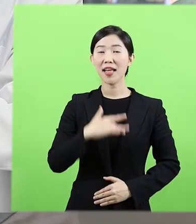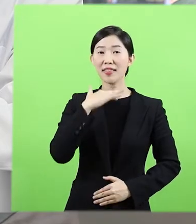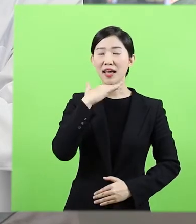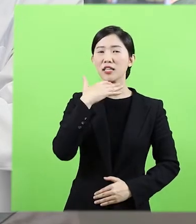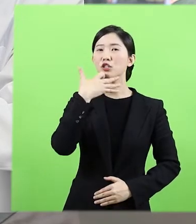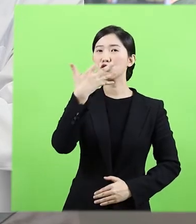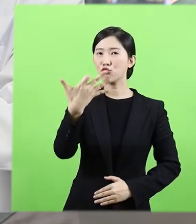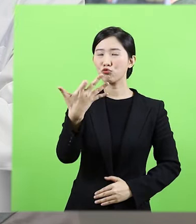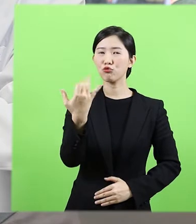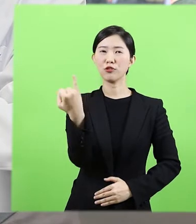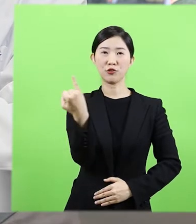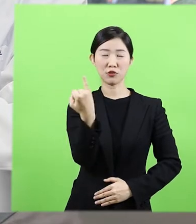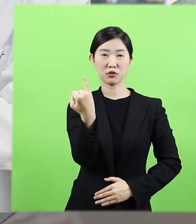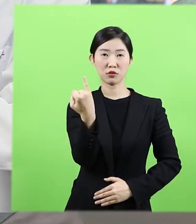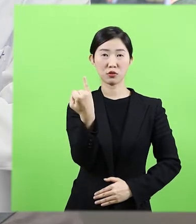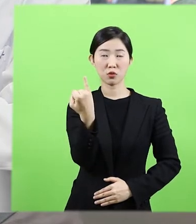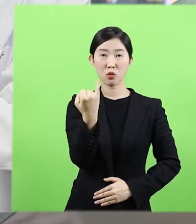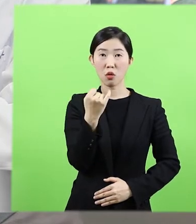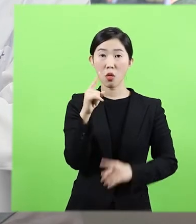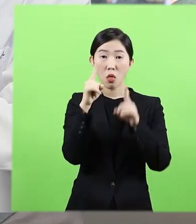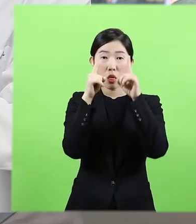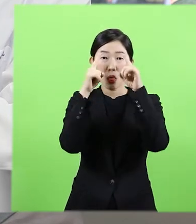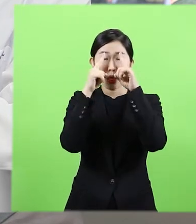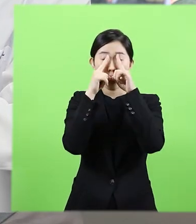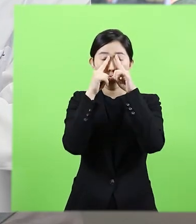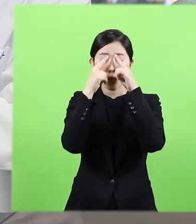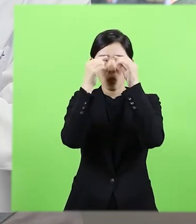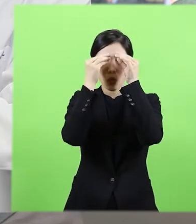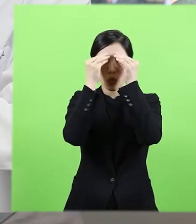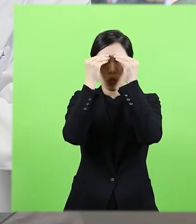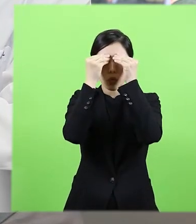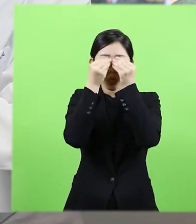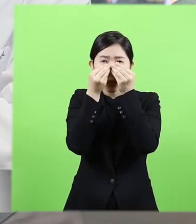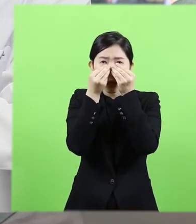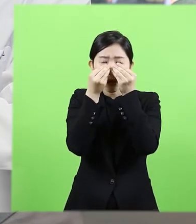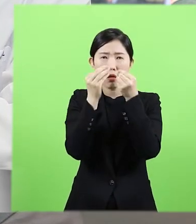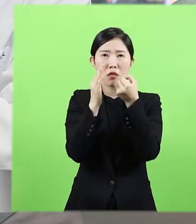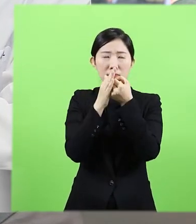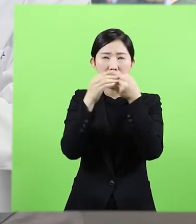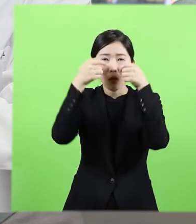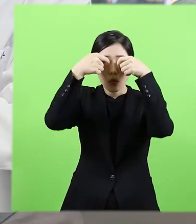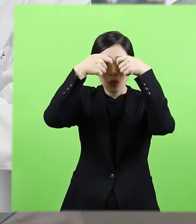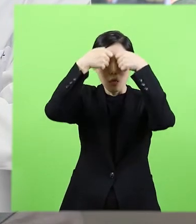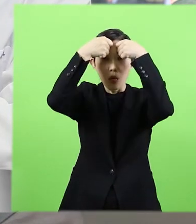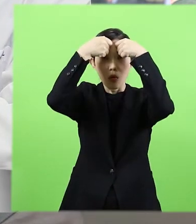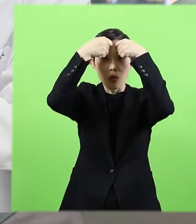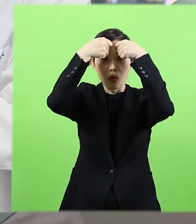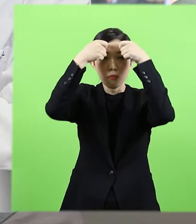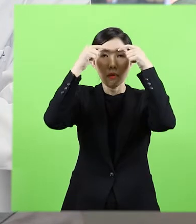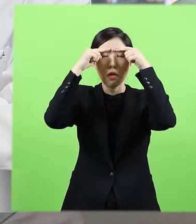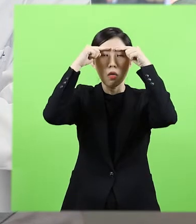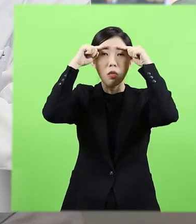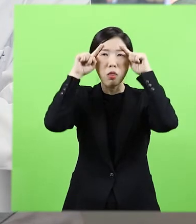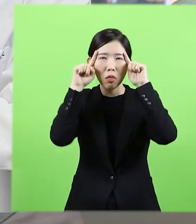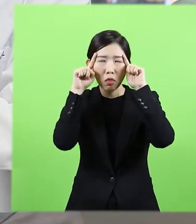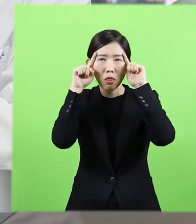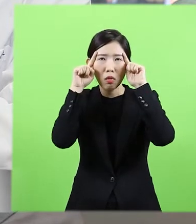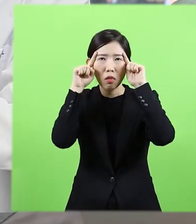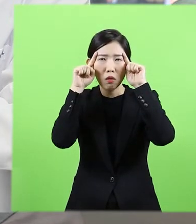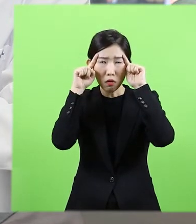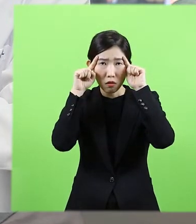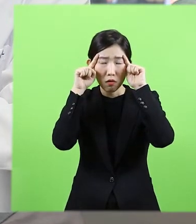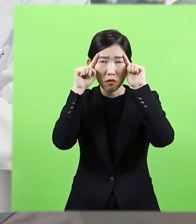19세 여자 환자로서 눈 안쪽이 더 덮였기 때문에 눈 안쪽만 더 들어서 팔자 눈썹이